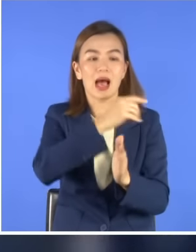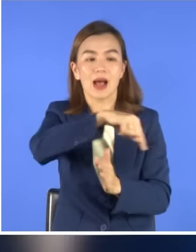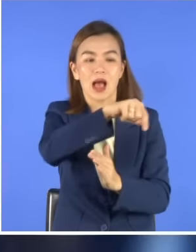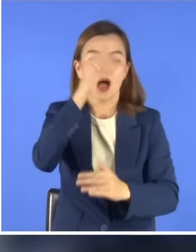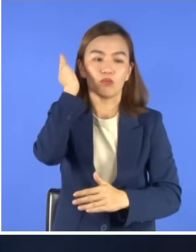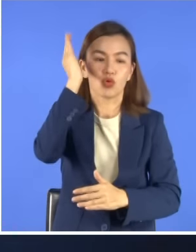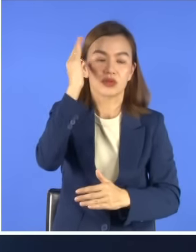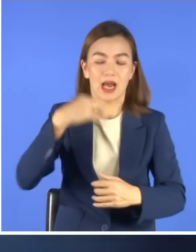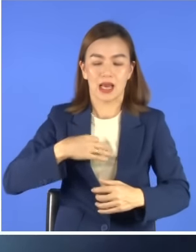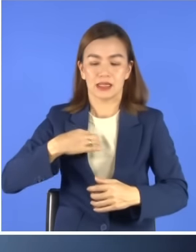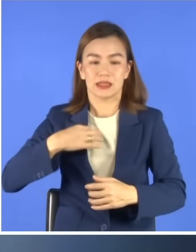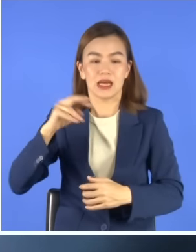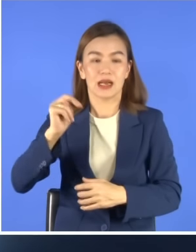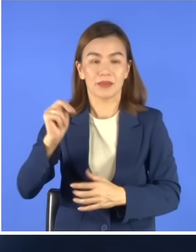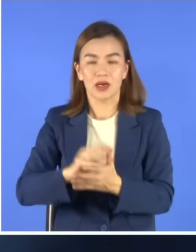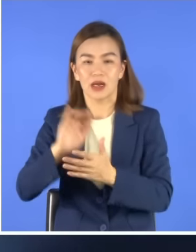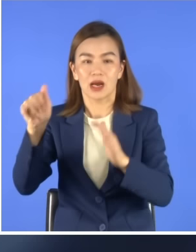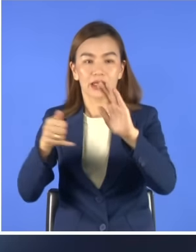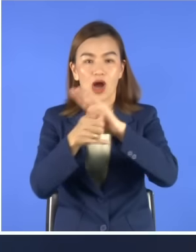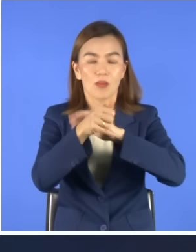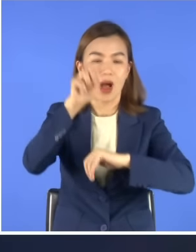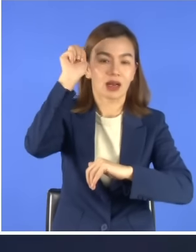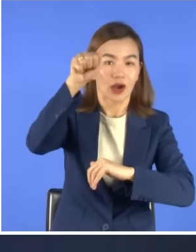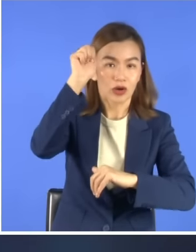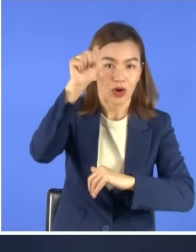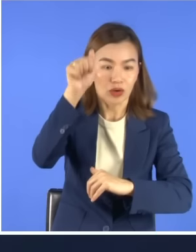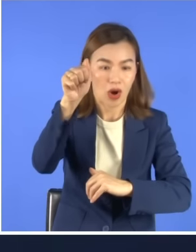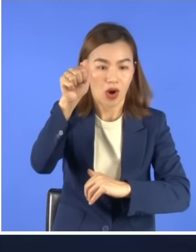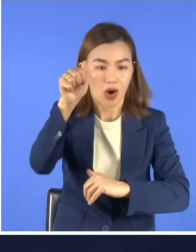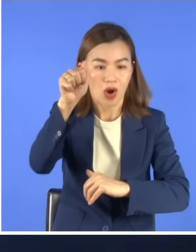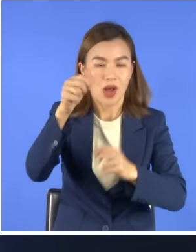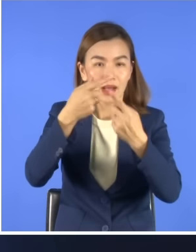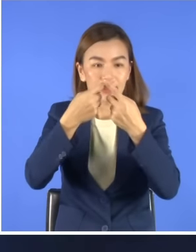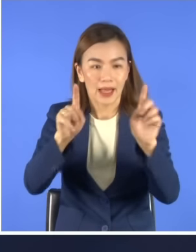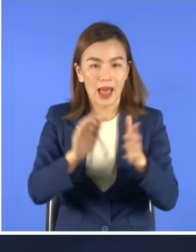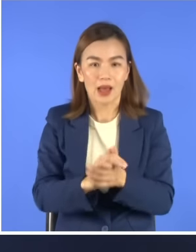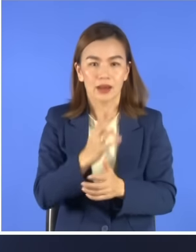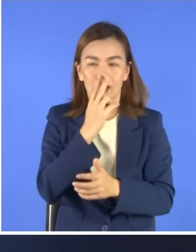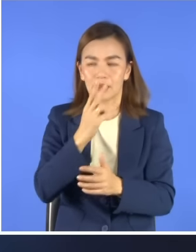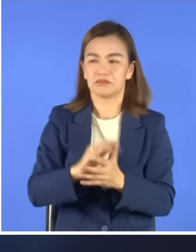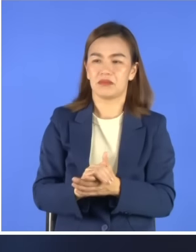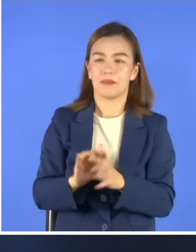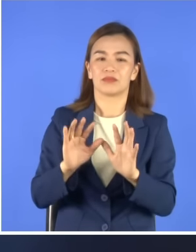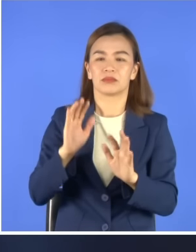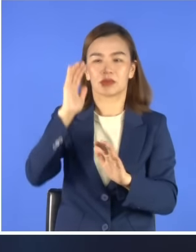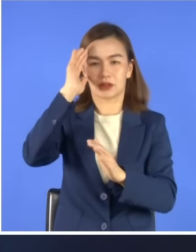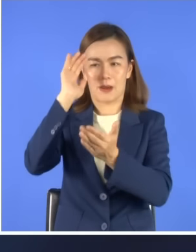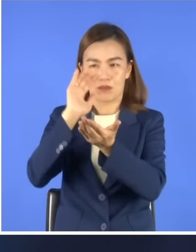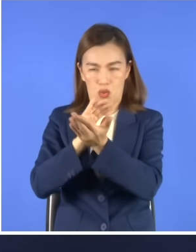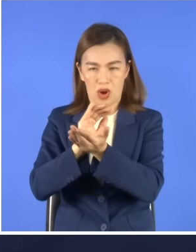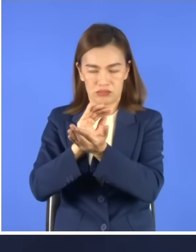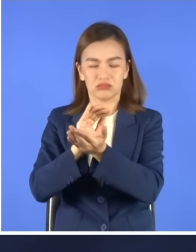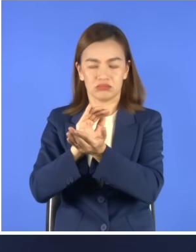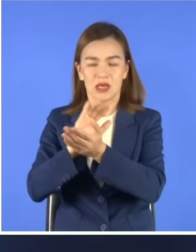าเหมือนกำลังจะเคาะเรียกพระสงฆ์ในกุฏิปรากฏว่าจ้าเอ๋เราไม่ใช่พระเราเป็นตำรวจคุมตัวไว้ได้ทันทีเลยนะคะ